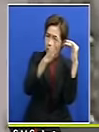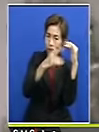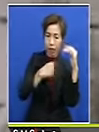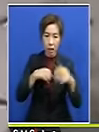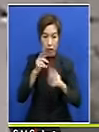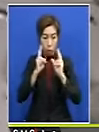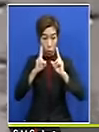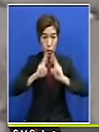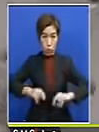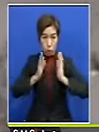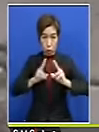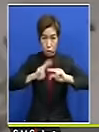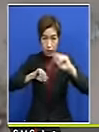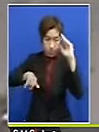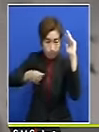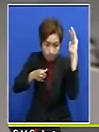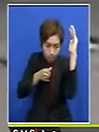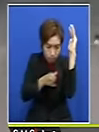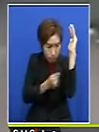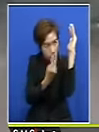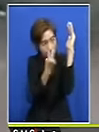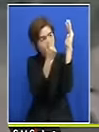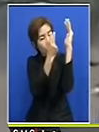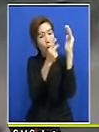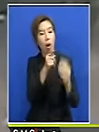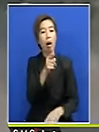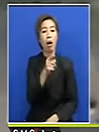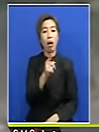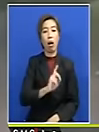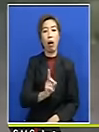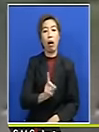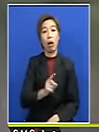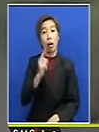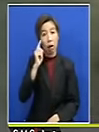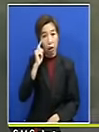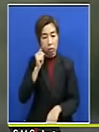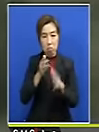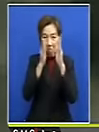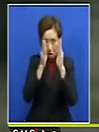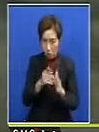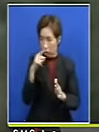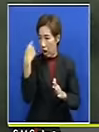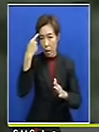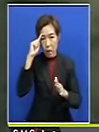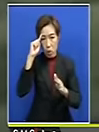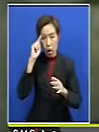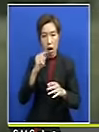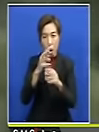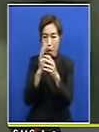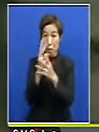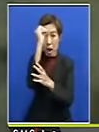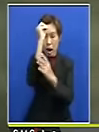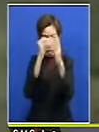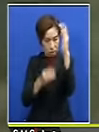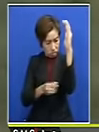อก็คือเป็นที่อยู่อาศัยของนกเงือกหัวแรดปรากฏสิ่งที่เขาไปเจอคุณผู้ชมเป็นร่องรอยคนค่ะคือใช้ไม้ปีนขึ้นไป